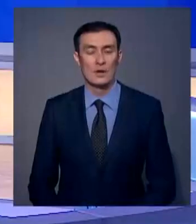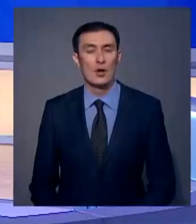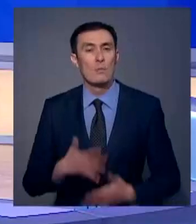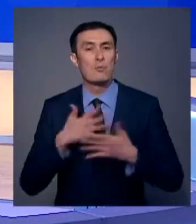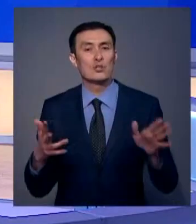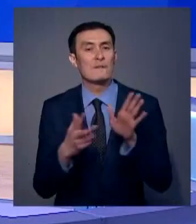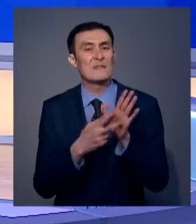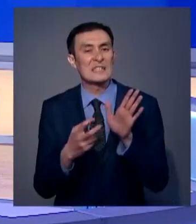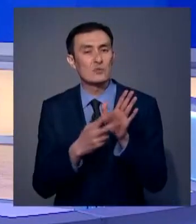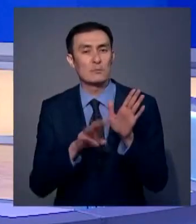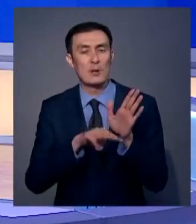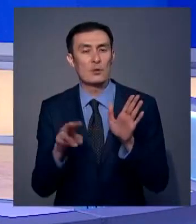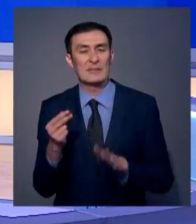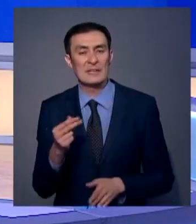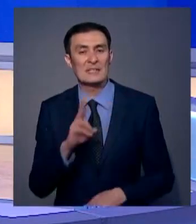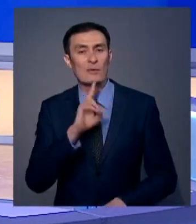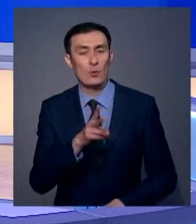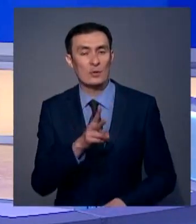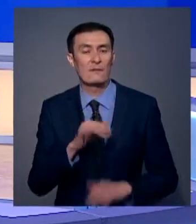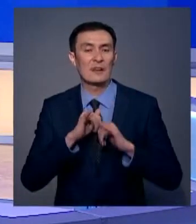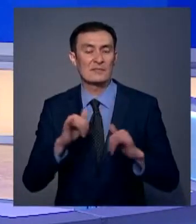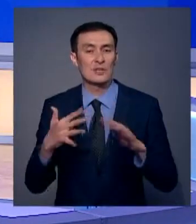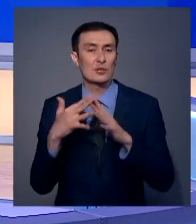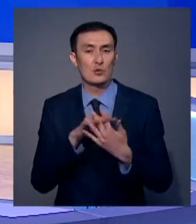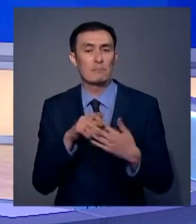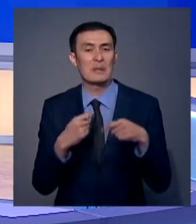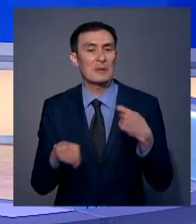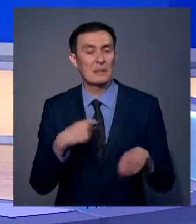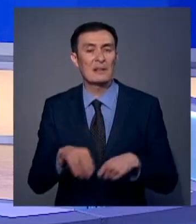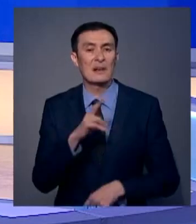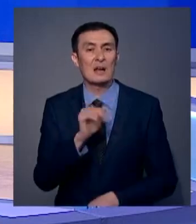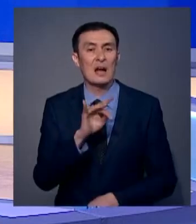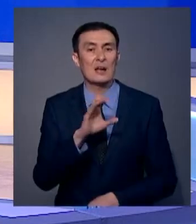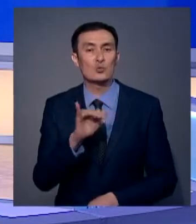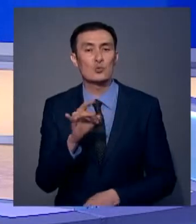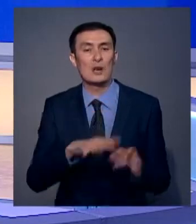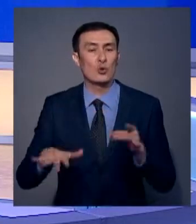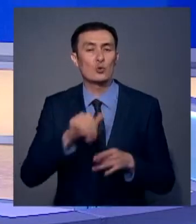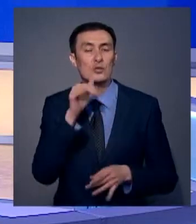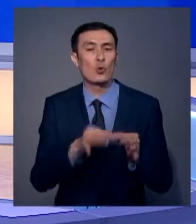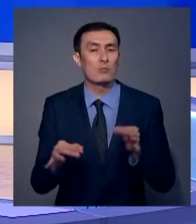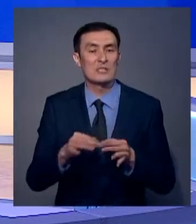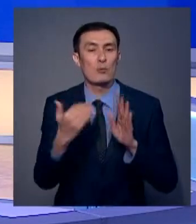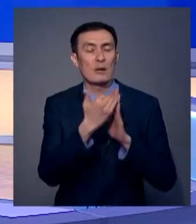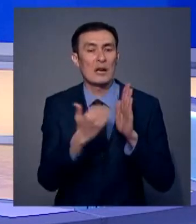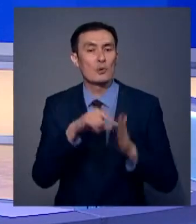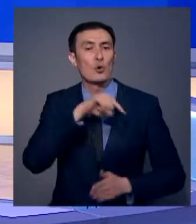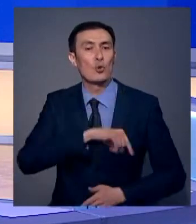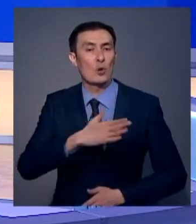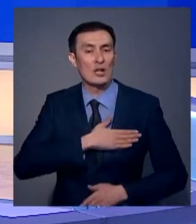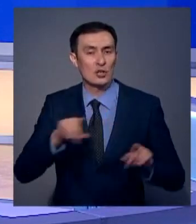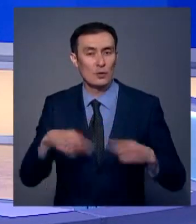Больше 800 миллионов тенге за два года вложили в развитие сел предприниматели Карасусского района Кустанайской области. По программе «Рухани Жангыру»